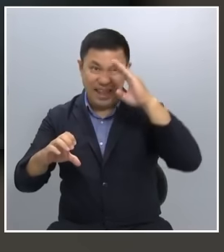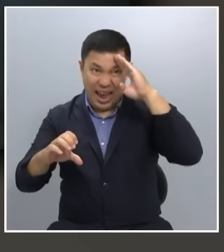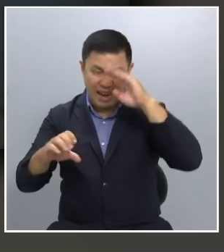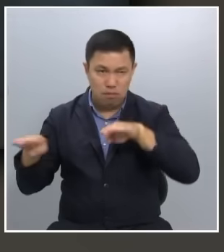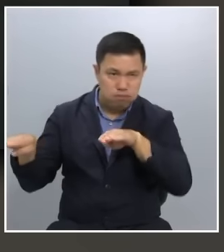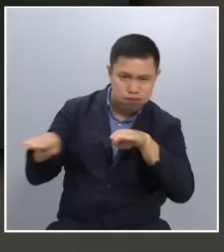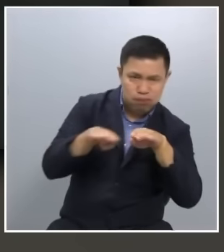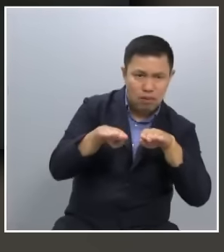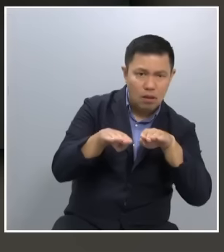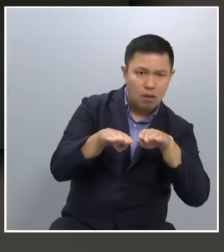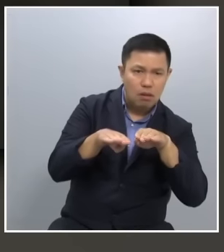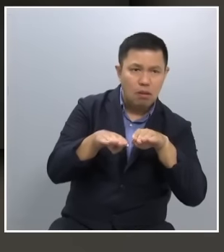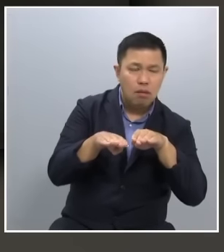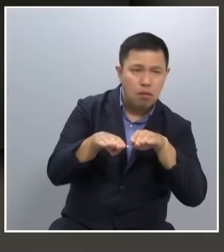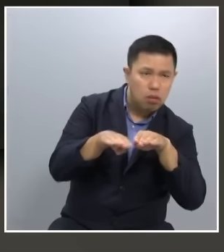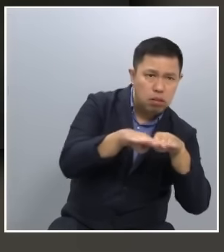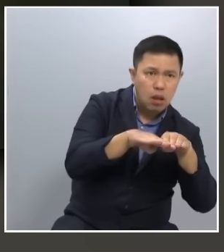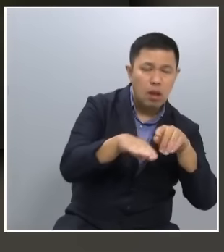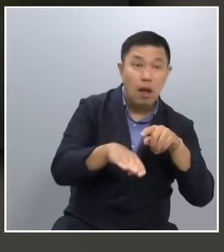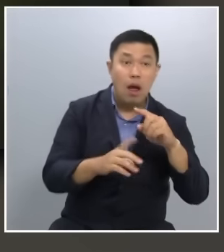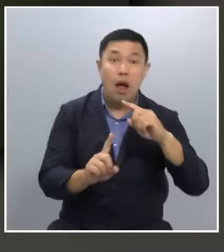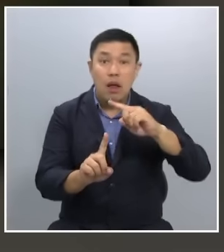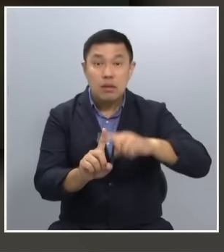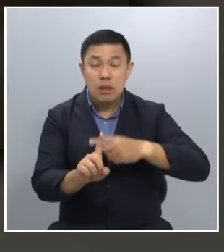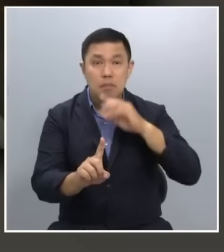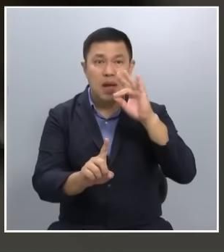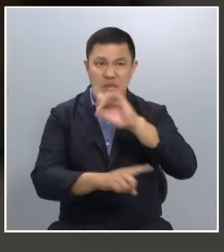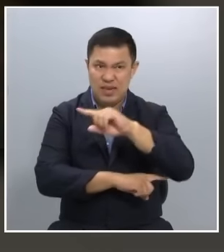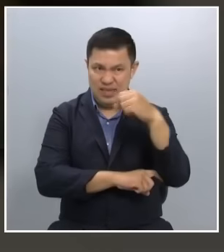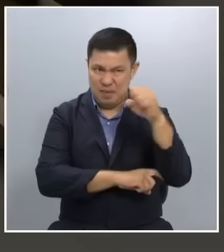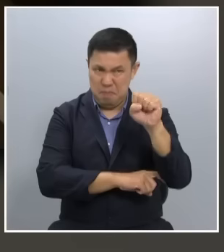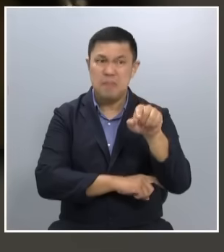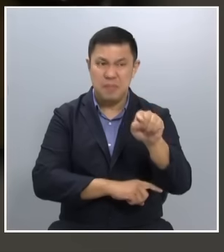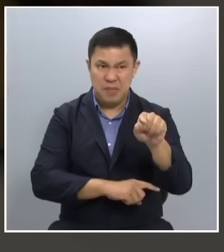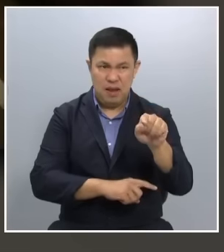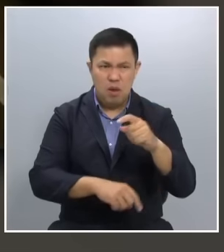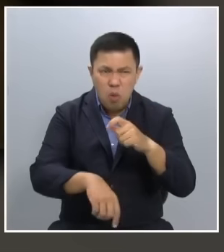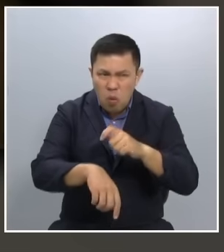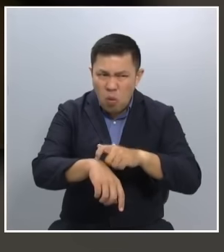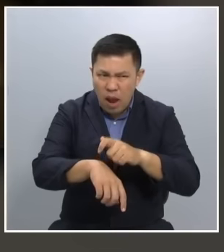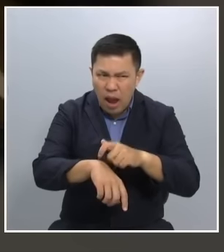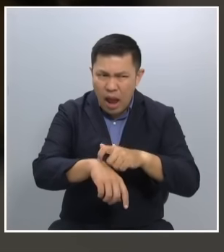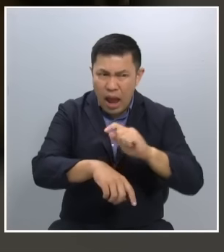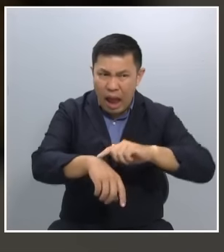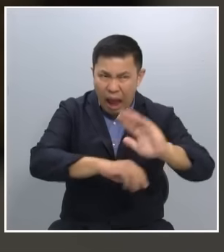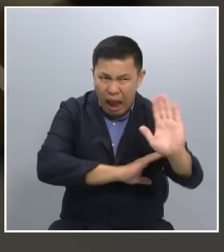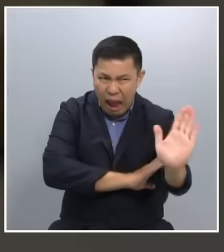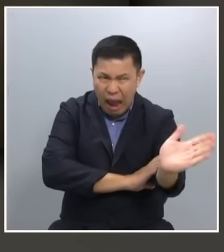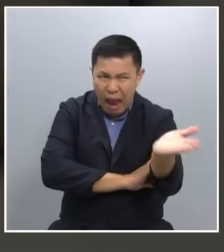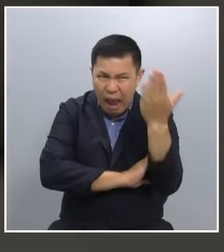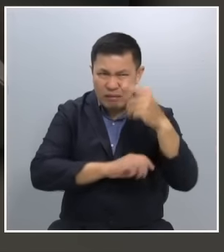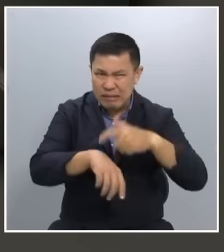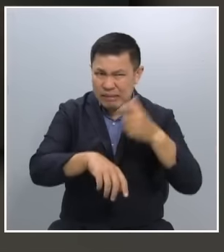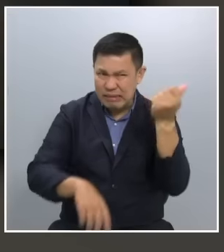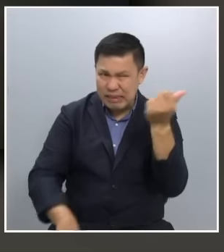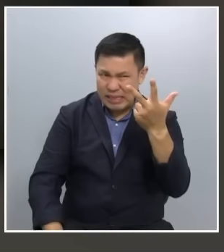ามาแทรกเหตุการณ์นะครับเกิดขึ้นเมื่อวันที่10สิงหาคมที่ผ่านมาครับซึ่งดูเวลาจากกล้องนะฮะก็เป็นช่วงเช้ามืดครับประมาณสักตีห้าส